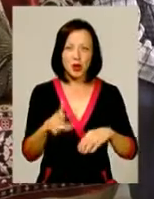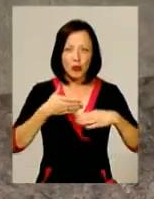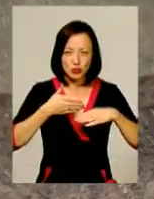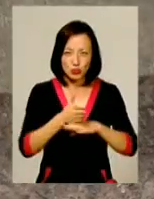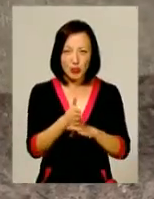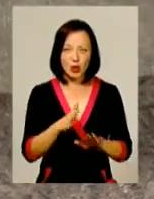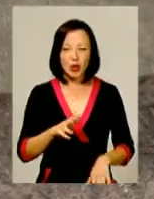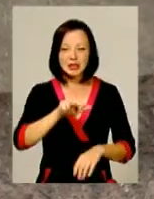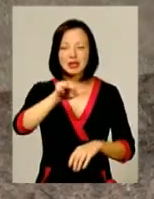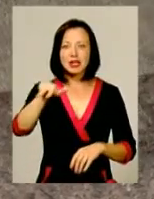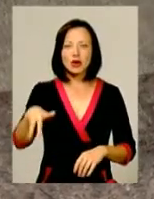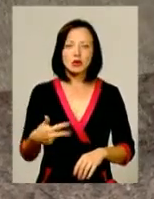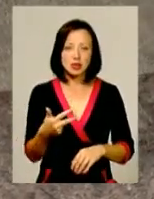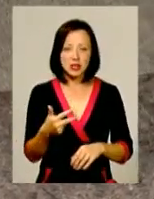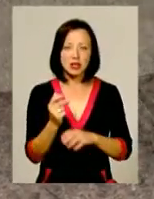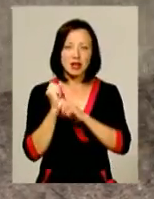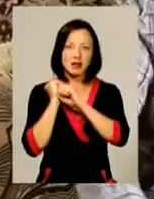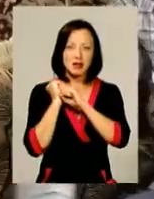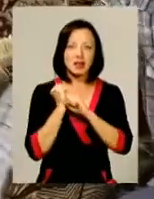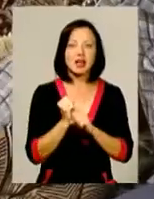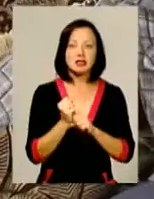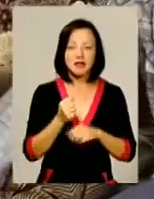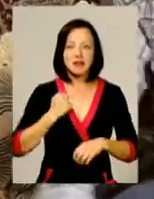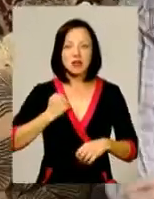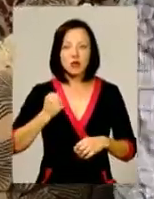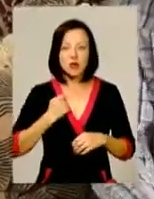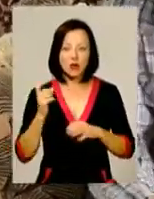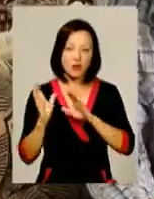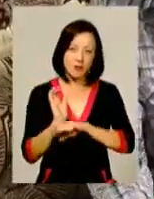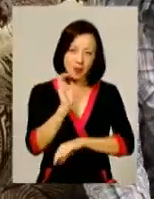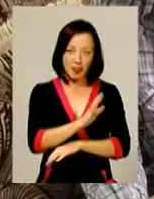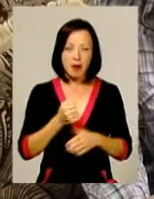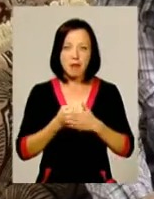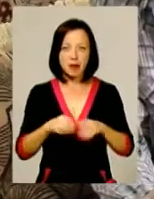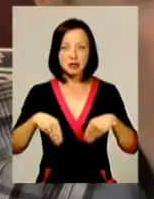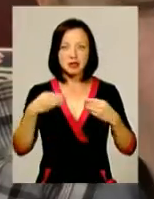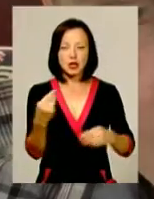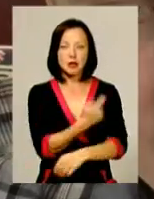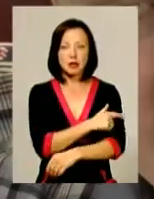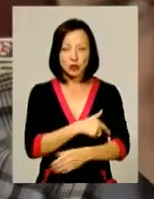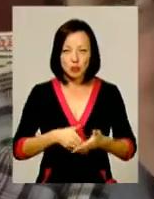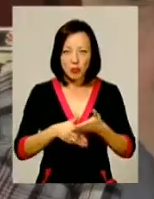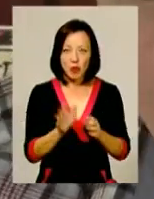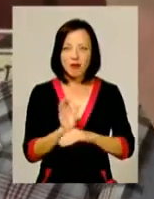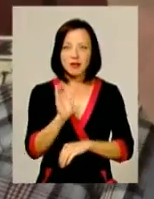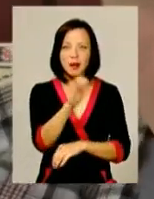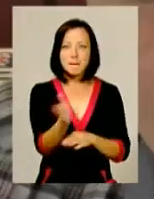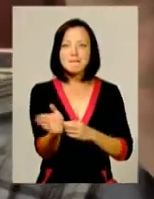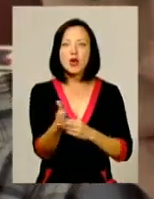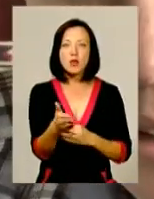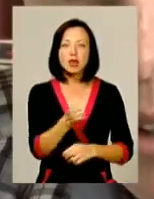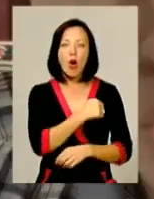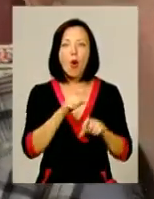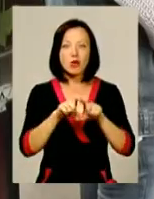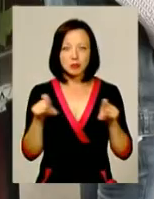стопу. 3 години побратими сапера на своїх плечах несли військового на базу. Там йому надали першу допомогу і відправили у Маріупольський госпіталь.